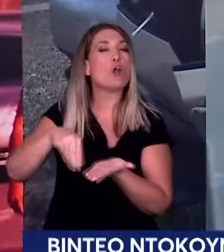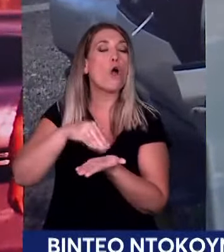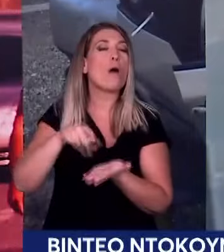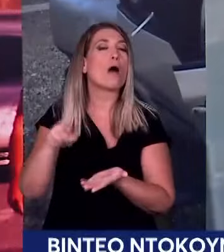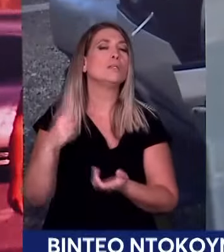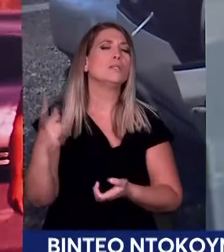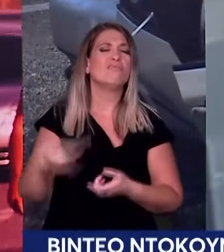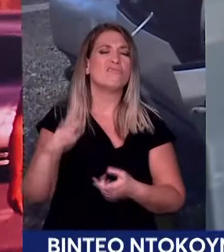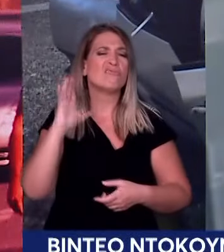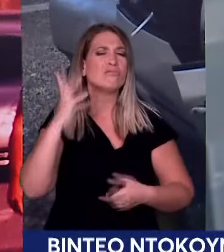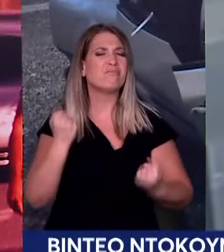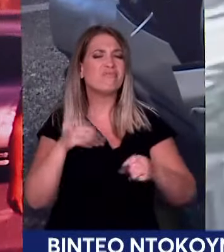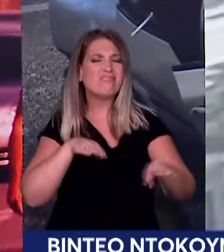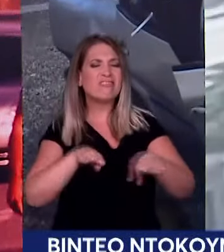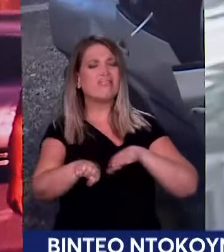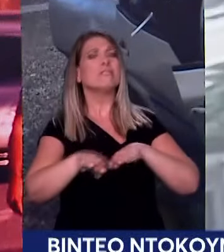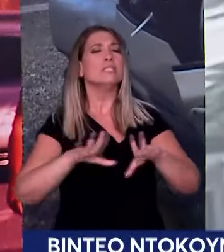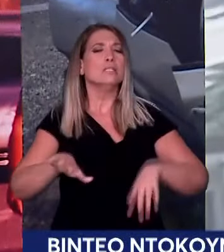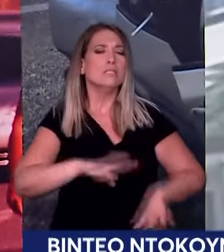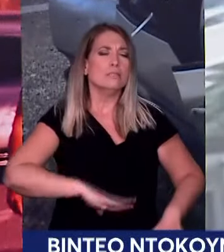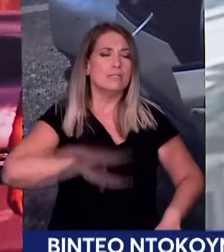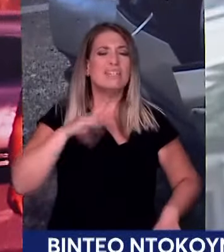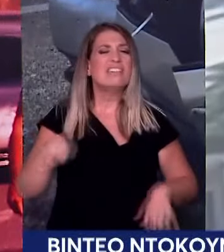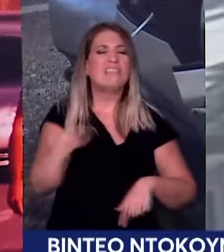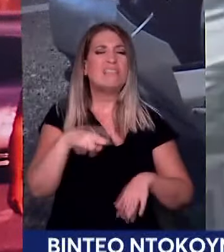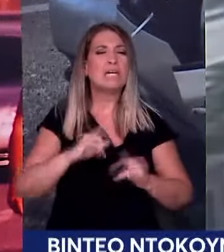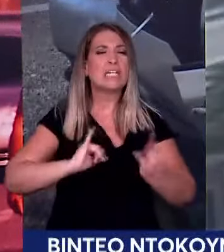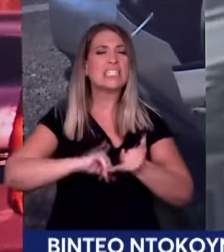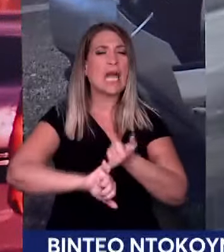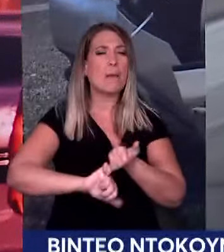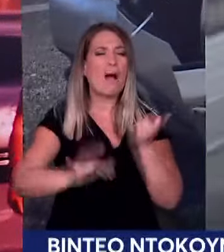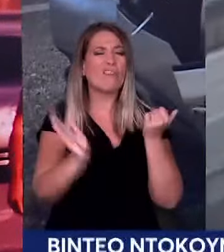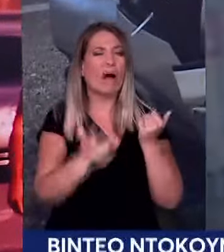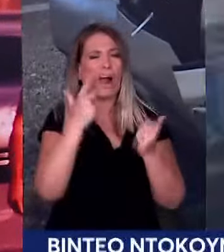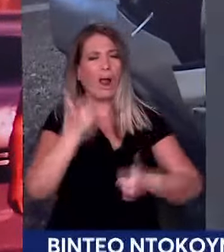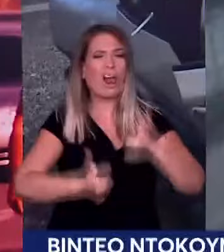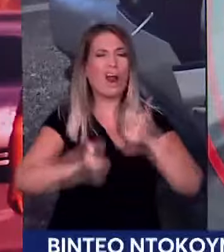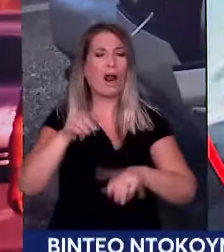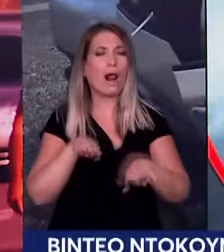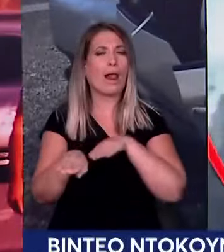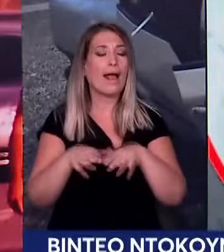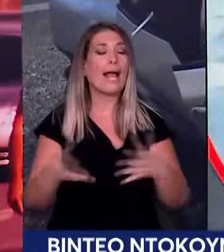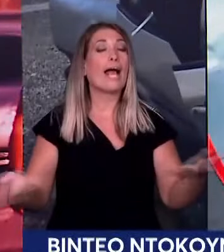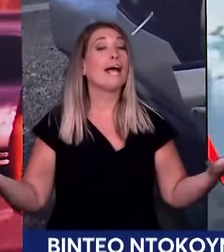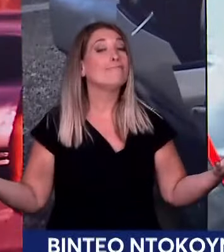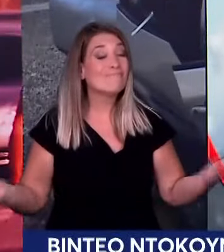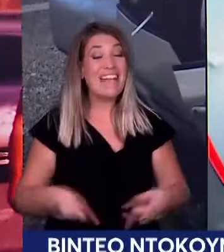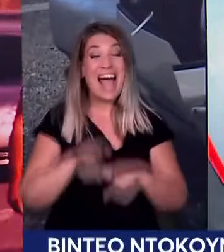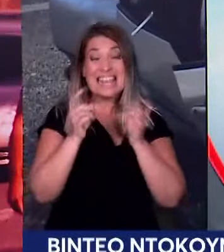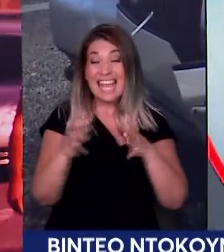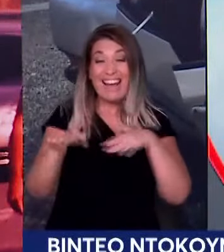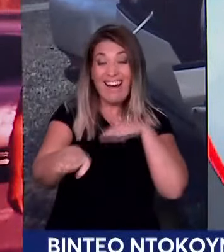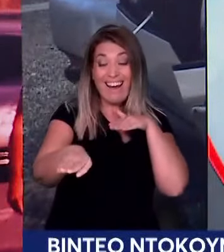οδηγούν σαν τρελοί. Τα δυστυχήματα γίνονται το ένα μετά το άλλο. Ο οδηγός αυτός που προκάλεσε το συγκεκριμένο